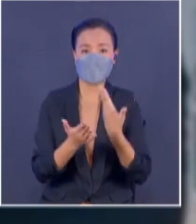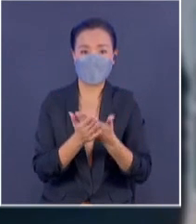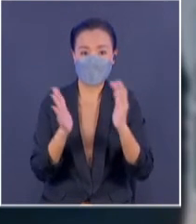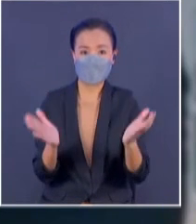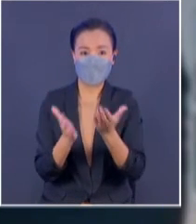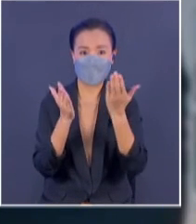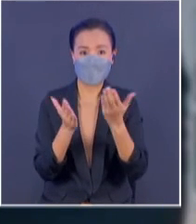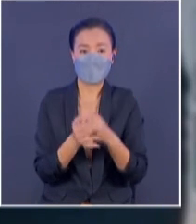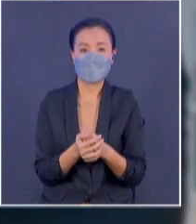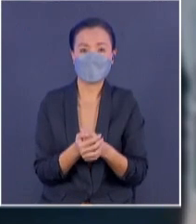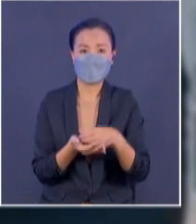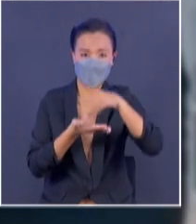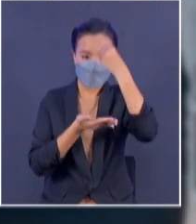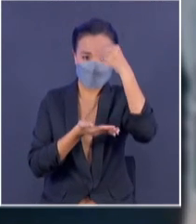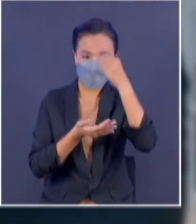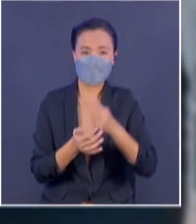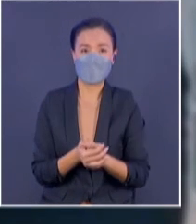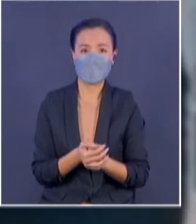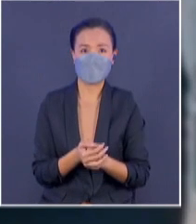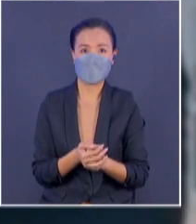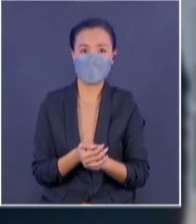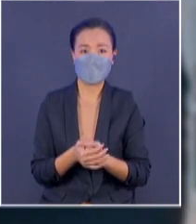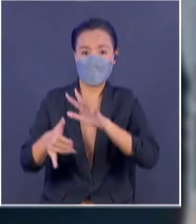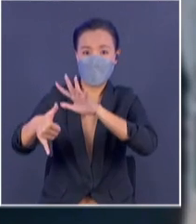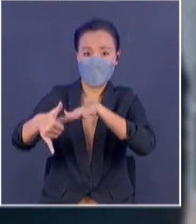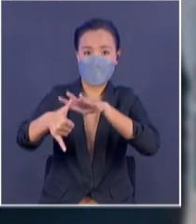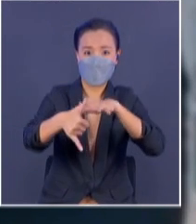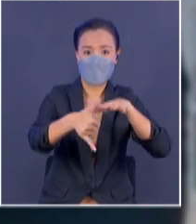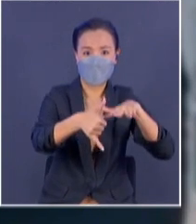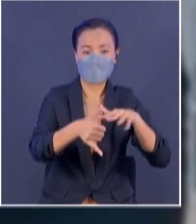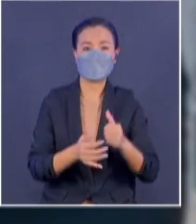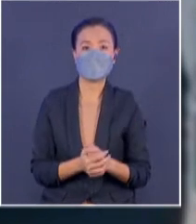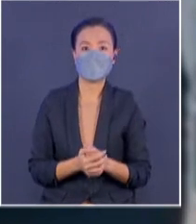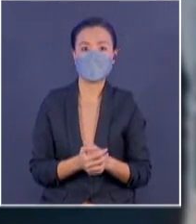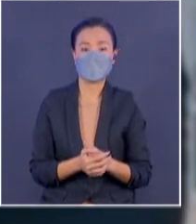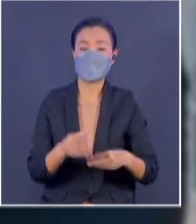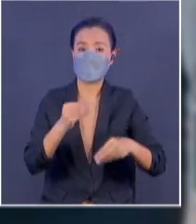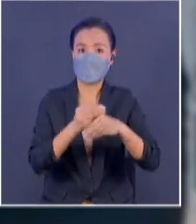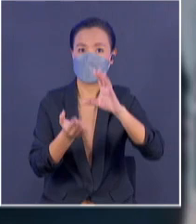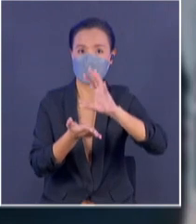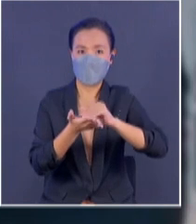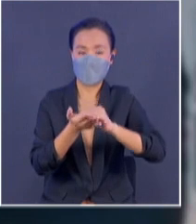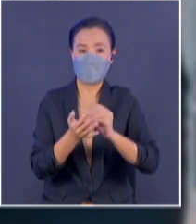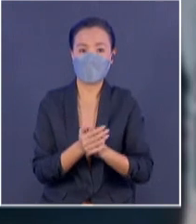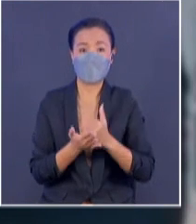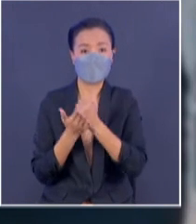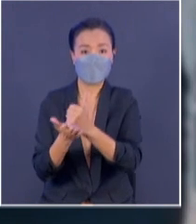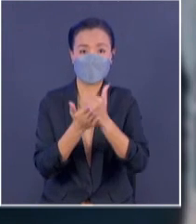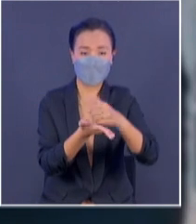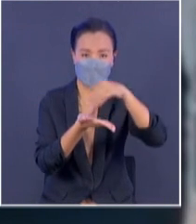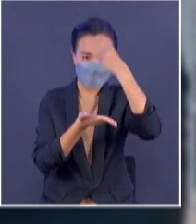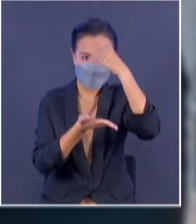รียนค่าธรรมเนียมการศึกษาในอัตรา 5,000 บาทต่อคนนะคะนี่คือความคืบหน้าทางฝักฝังของการเยียวยา